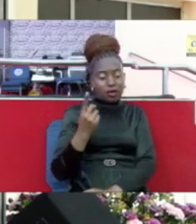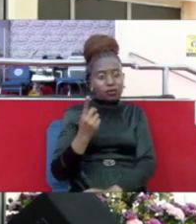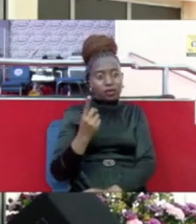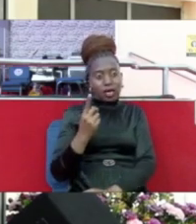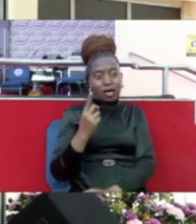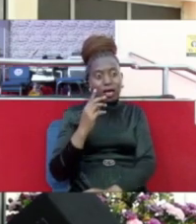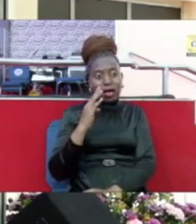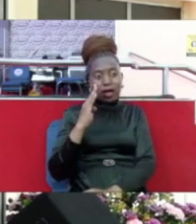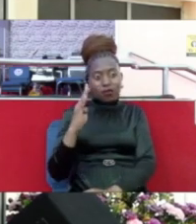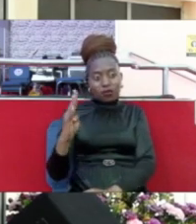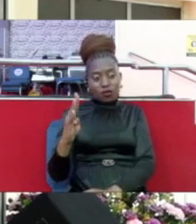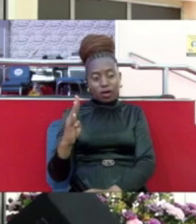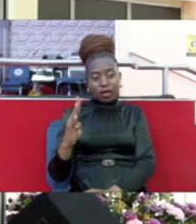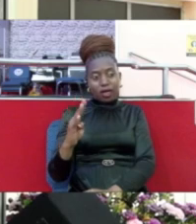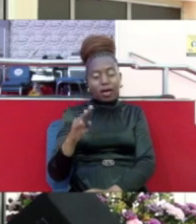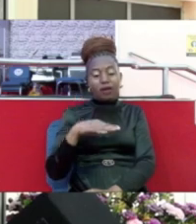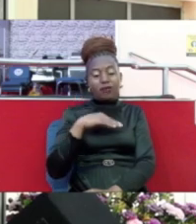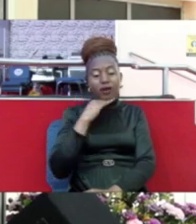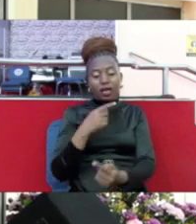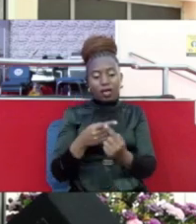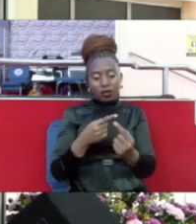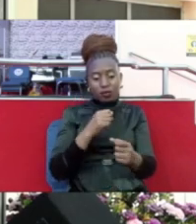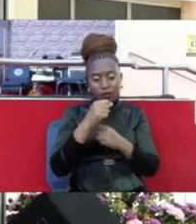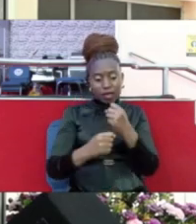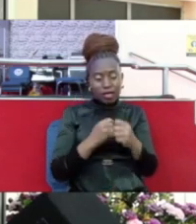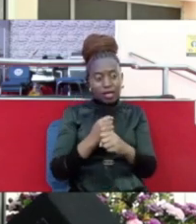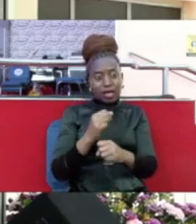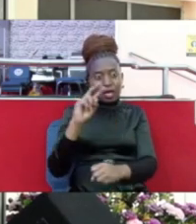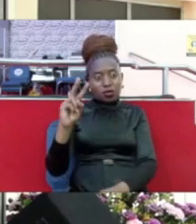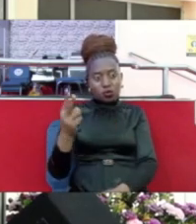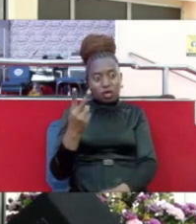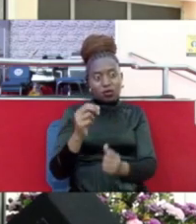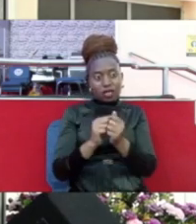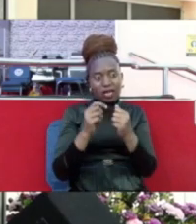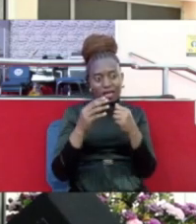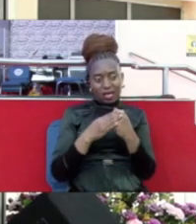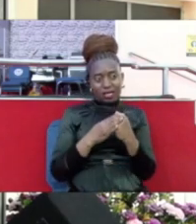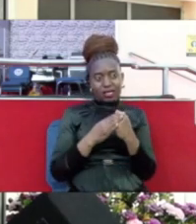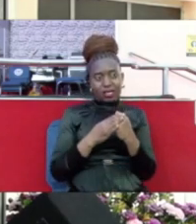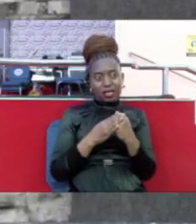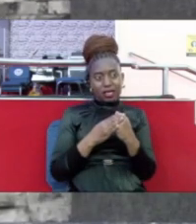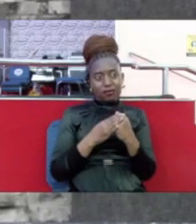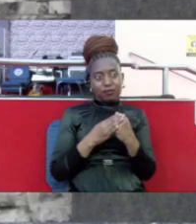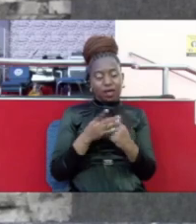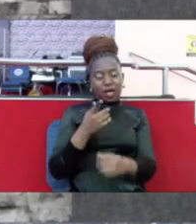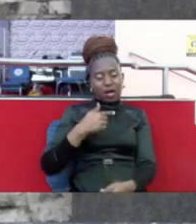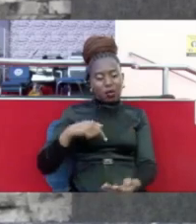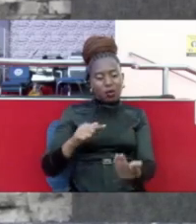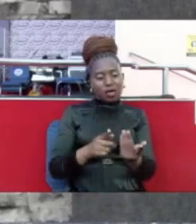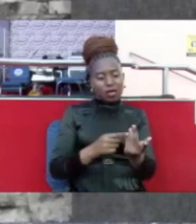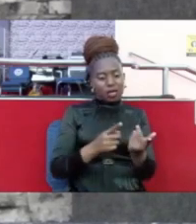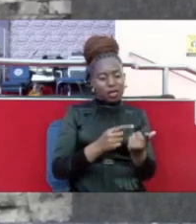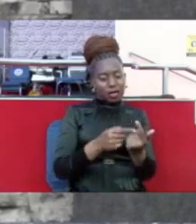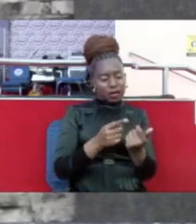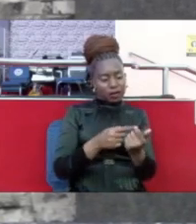1,140 wamekufa tangu mwaka 2019. You took a survey in 2019 that said there was 1.2 million